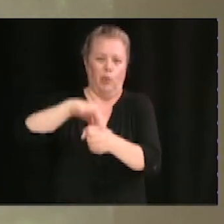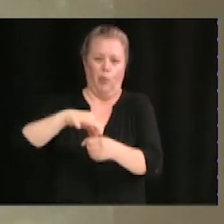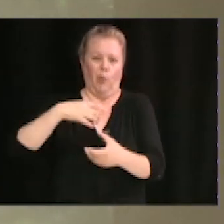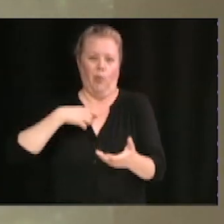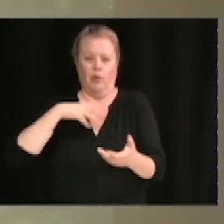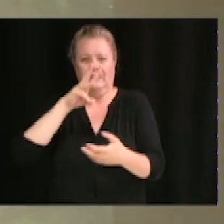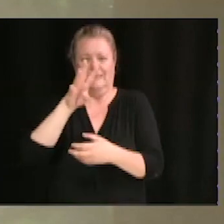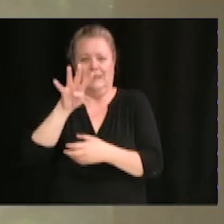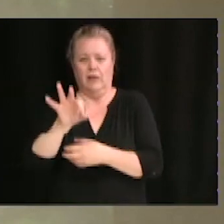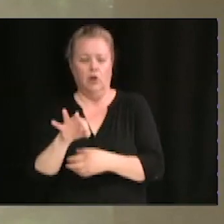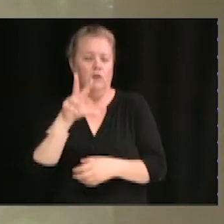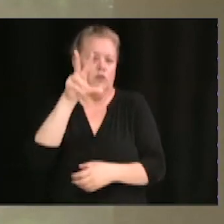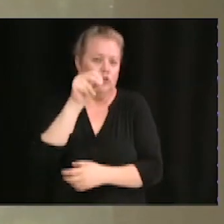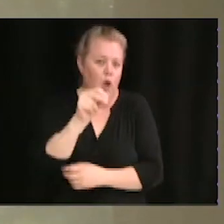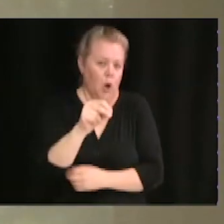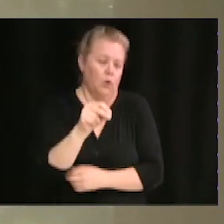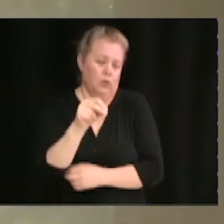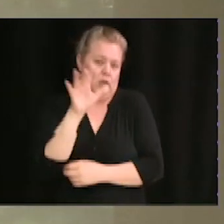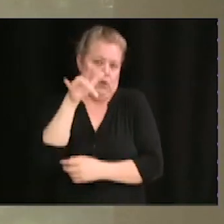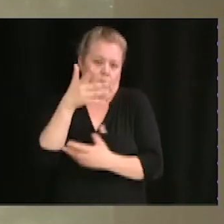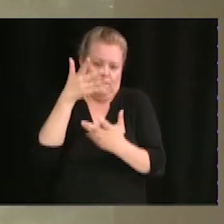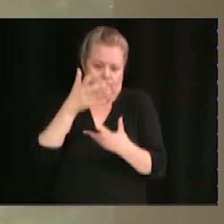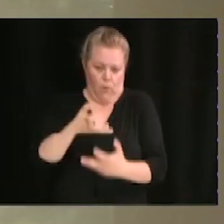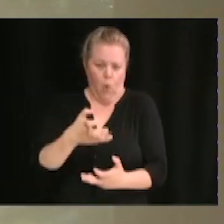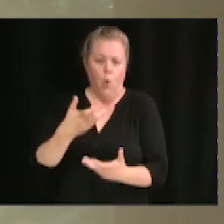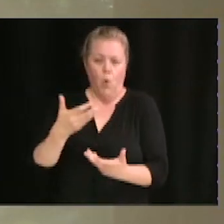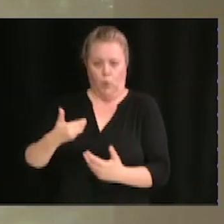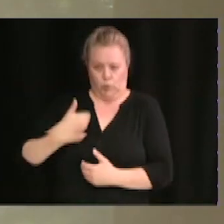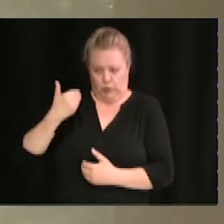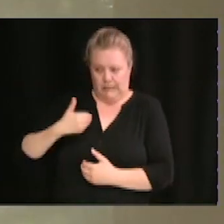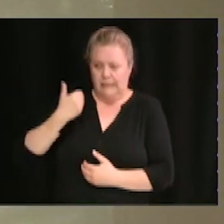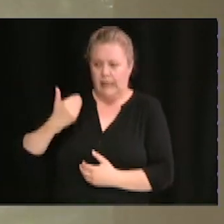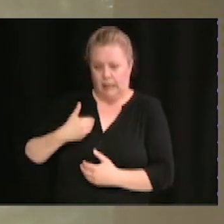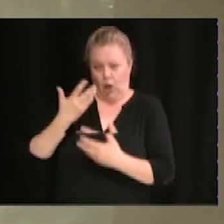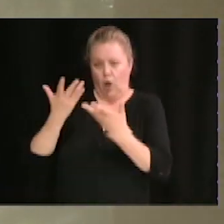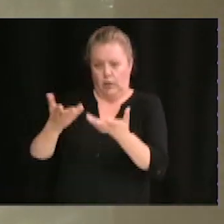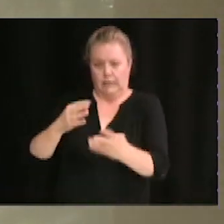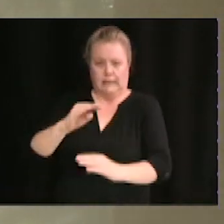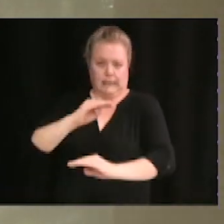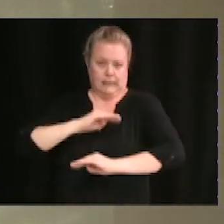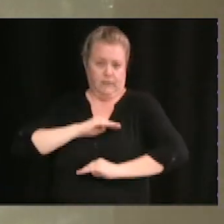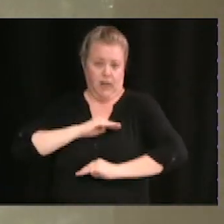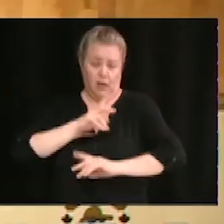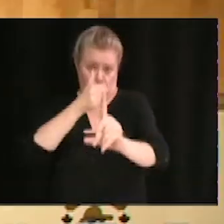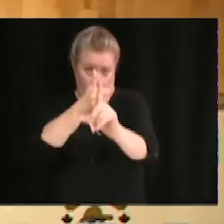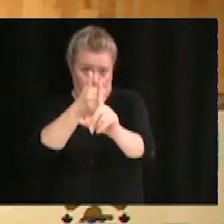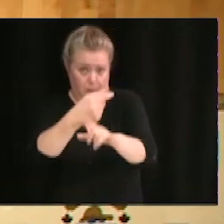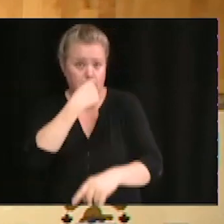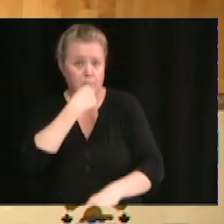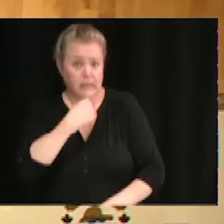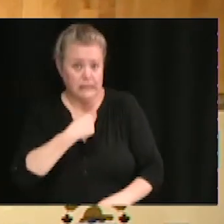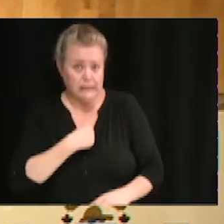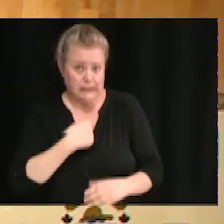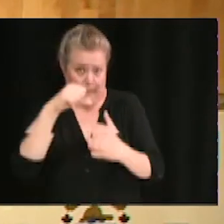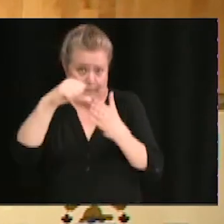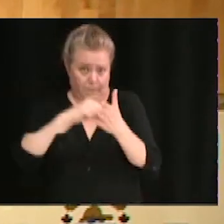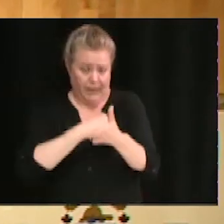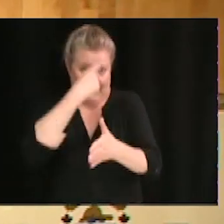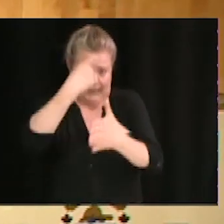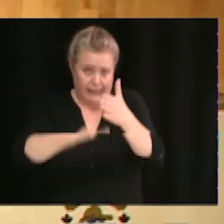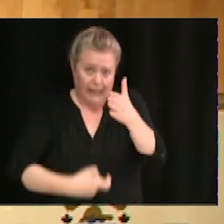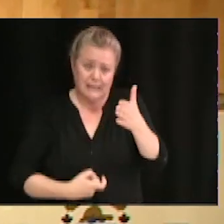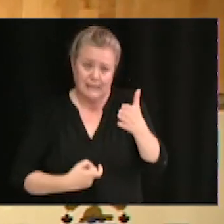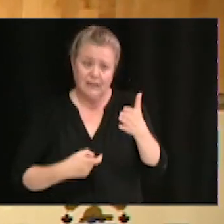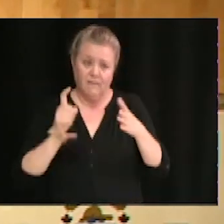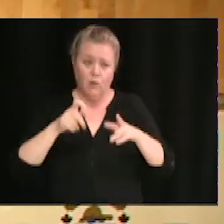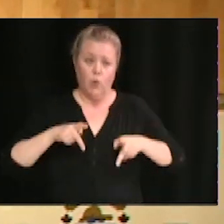'assurer que les utilisateurs en aient pour leur argent. Si vous dites que vous êtes payeur de taxes, bien, il faut refaire les rues. Et ça implique des